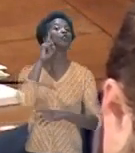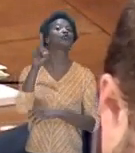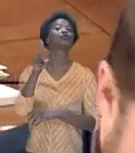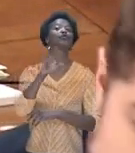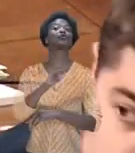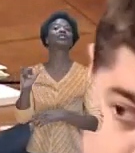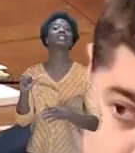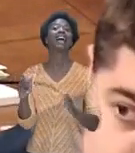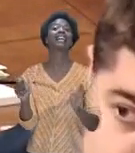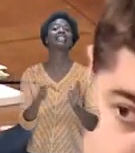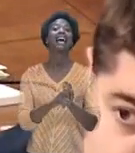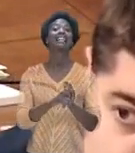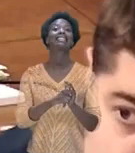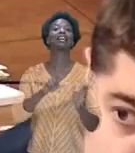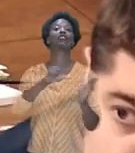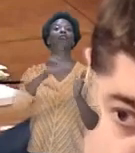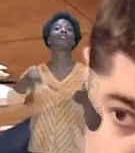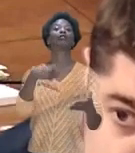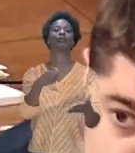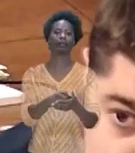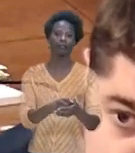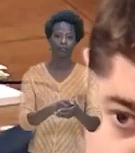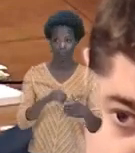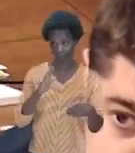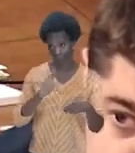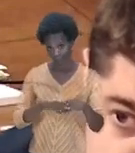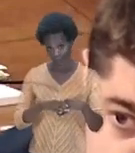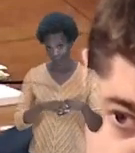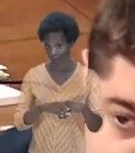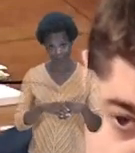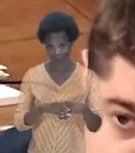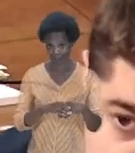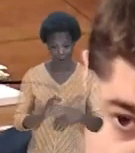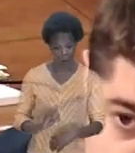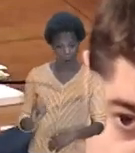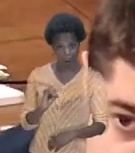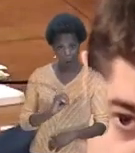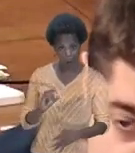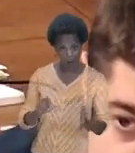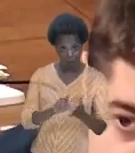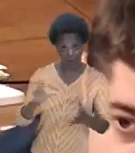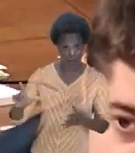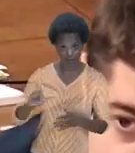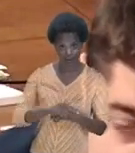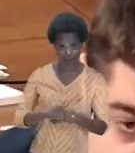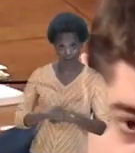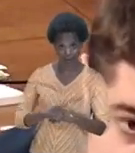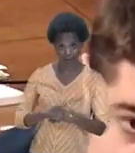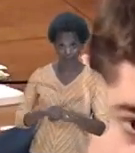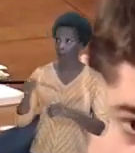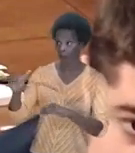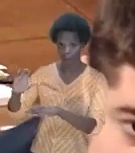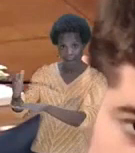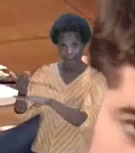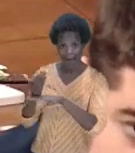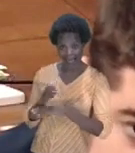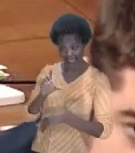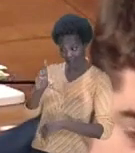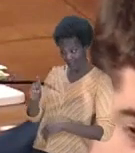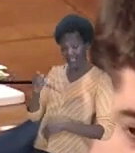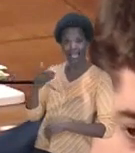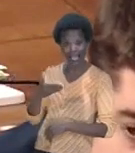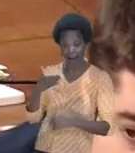2022 ». On connaît la suite. En octobre de la même année, vous nous présentiez une DM avec une